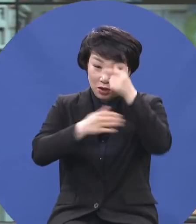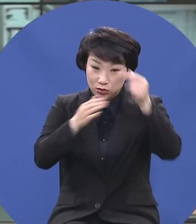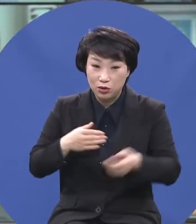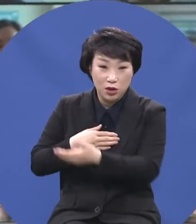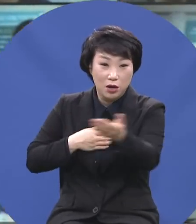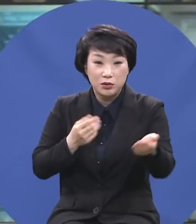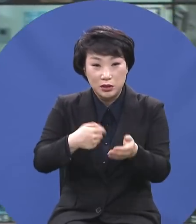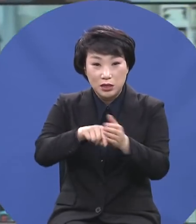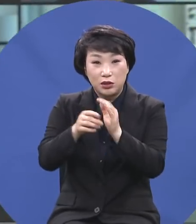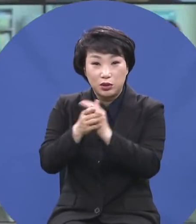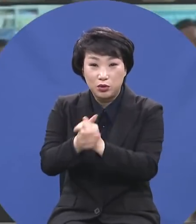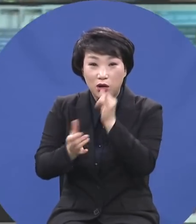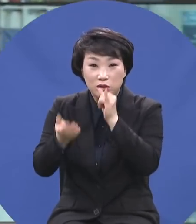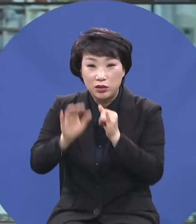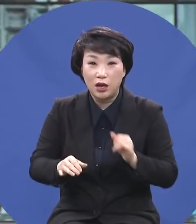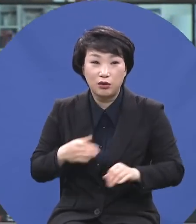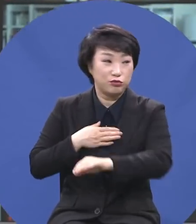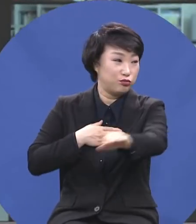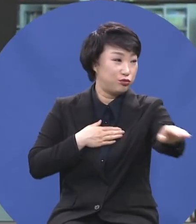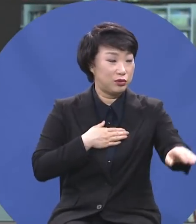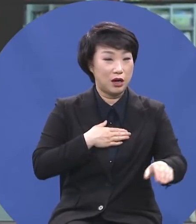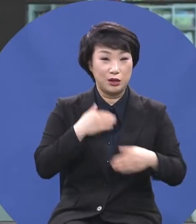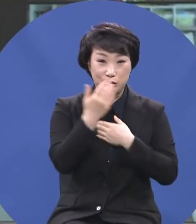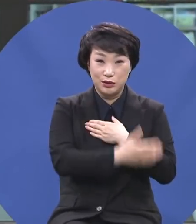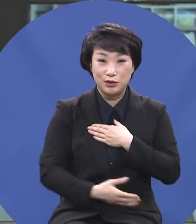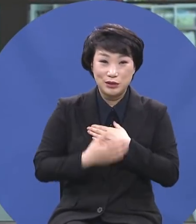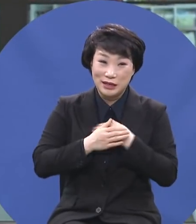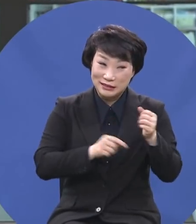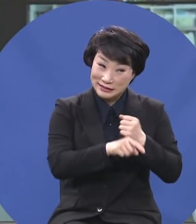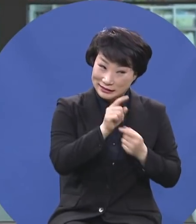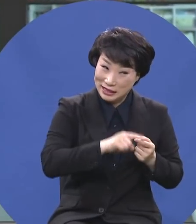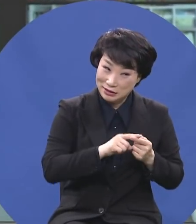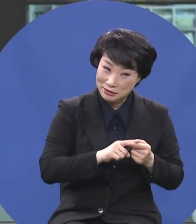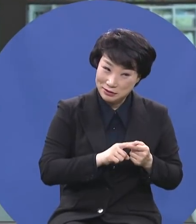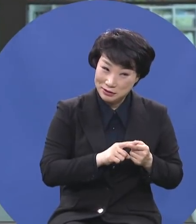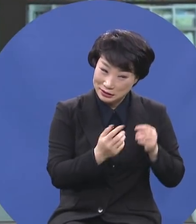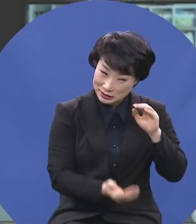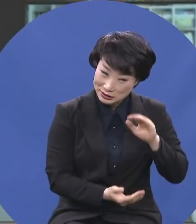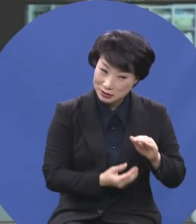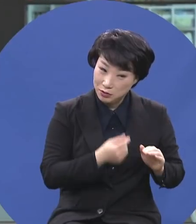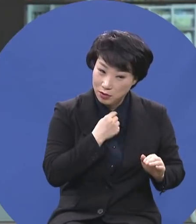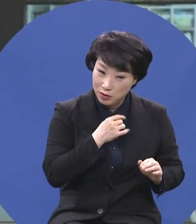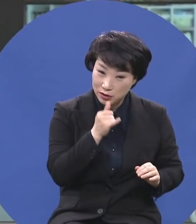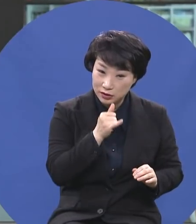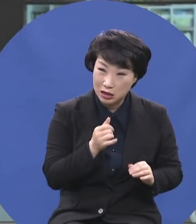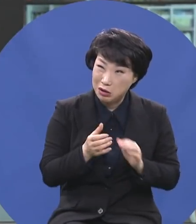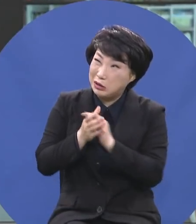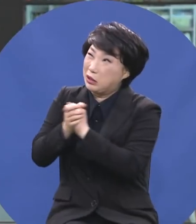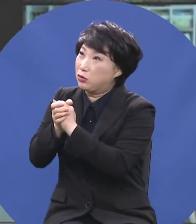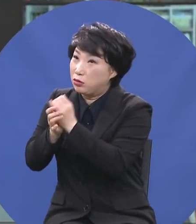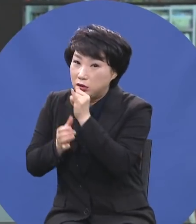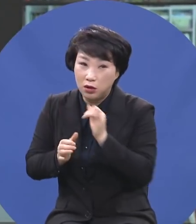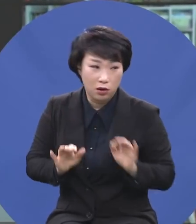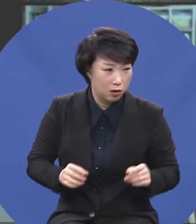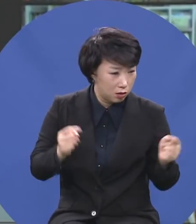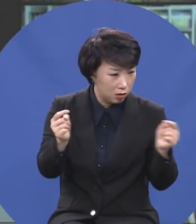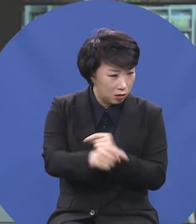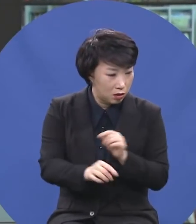위해 간구하시는데 우리는 육신의 뜻대로 되어지기를 원한다고 구한다면